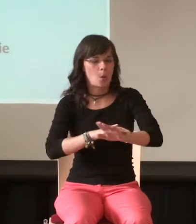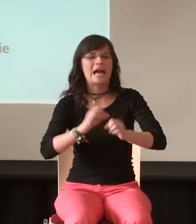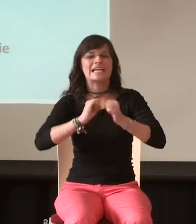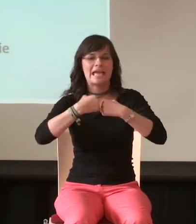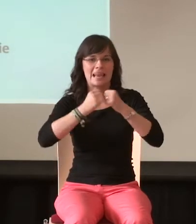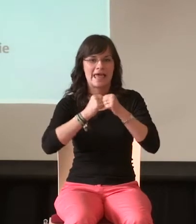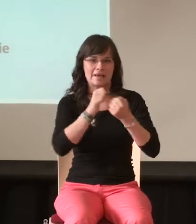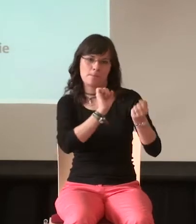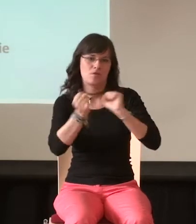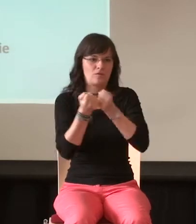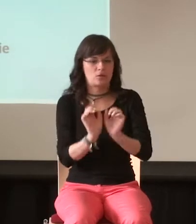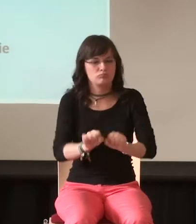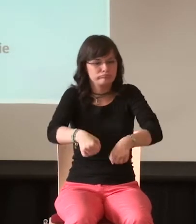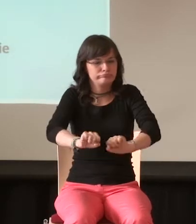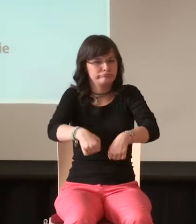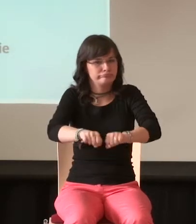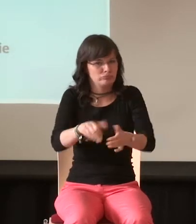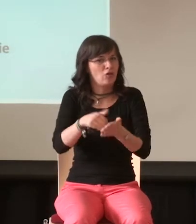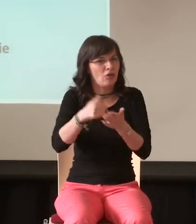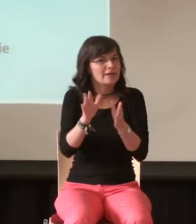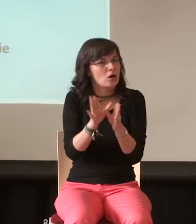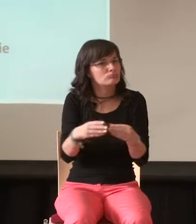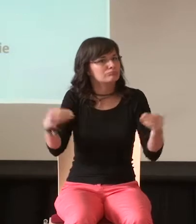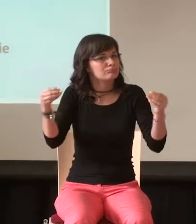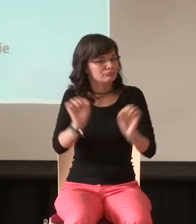Gelenkbeweglichkeit ist auch sehr wichtig.